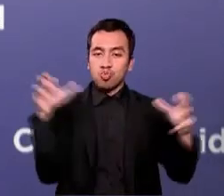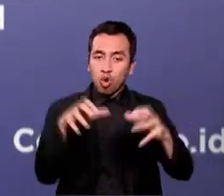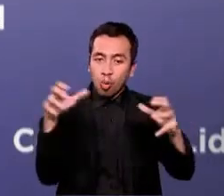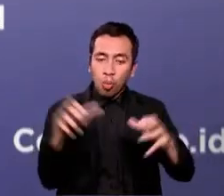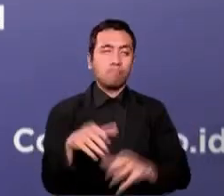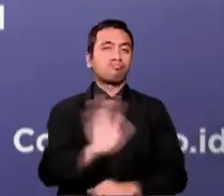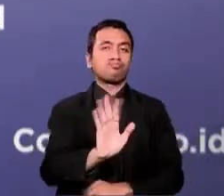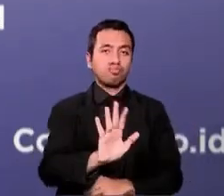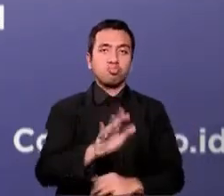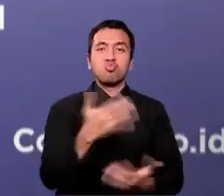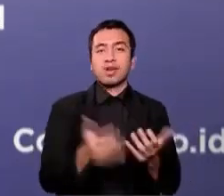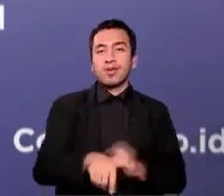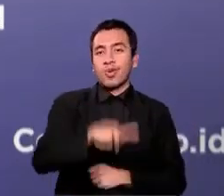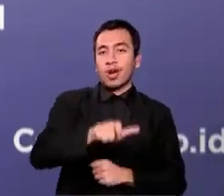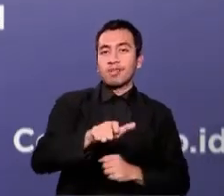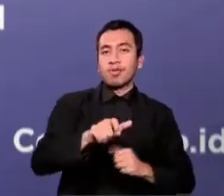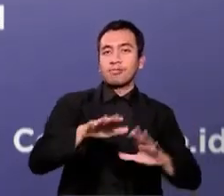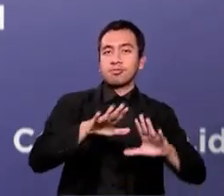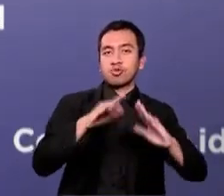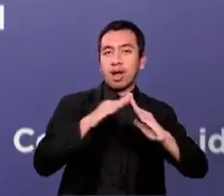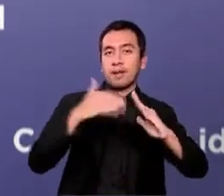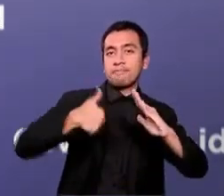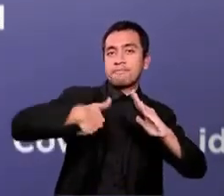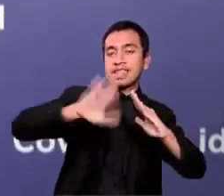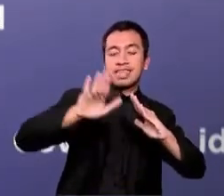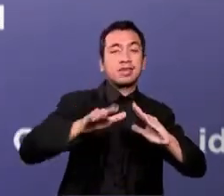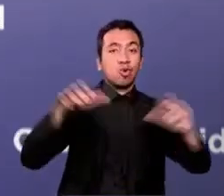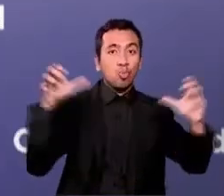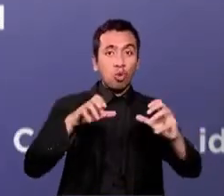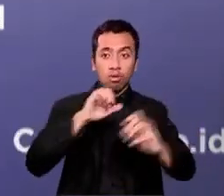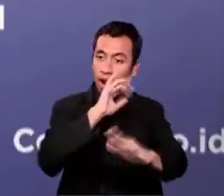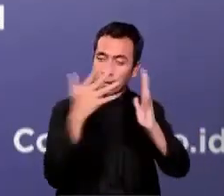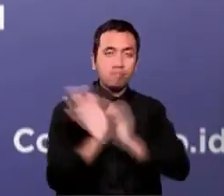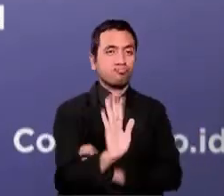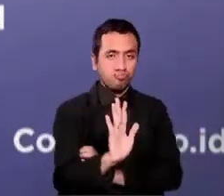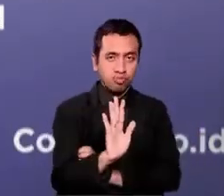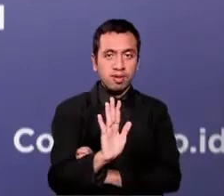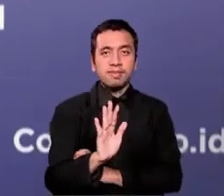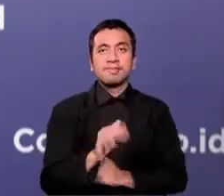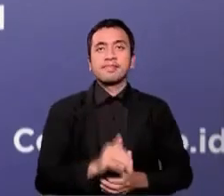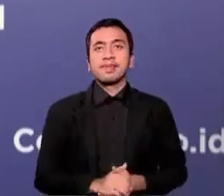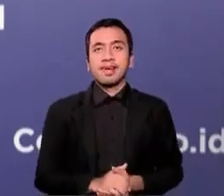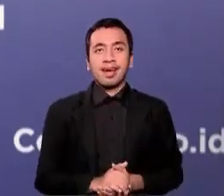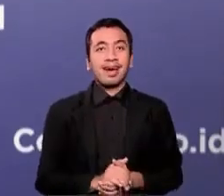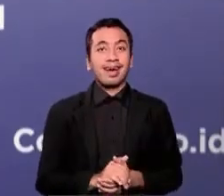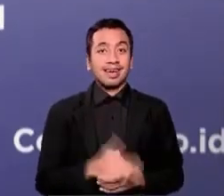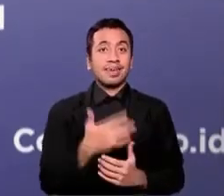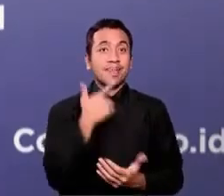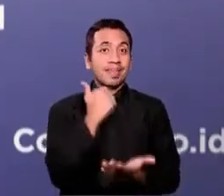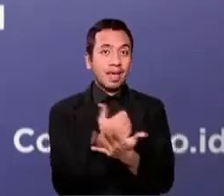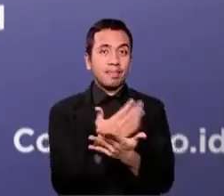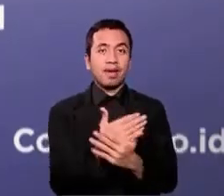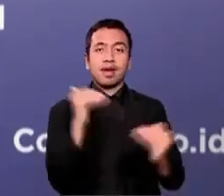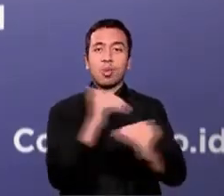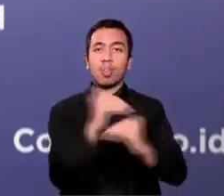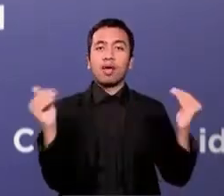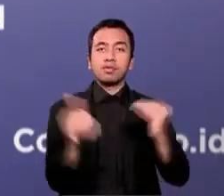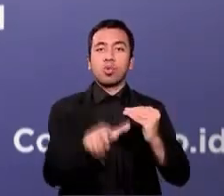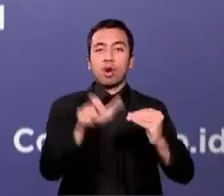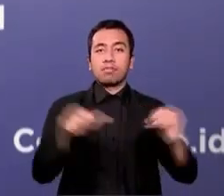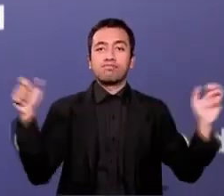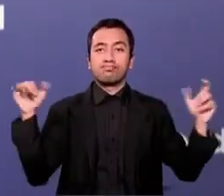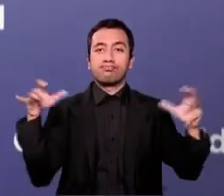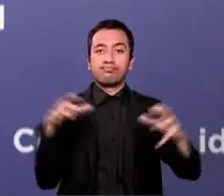pada saat berangkat dan masuk kerja terutama menghindari penumpukan pada sarana dan prasarana transportasi